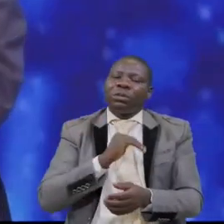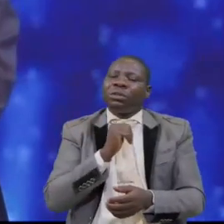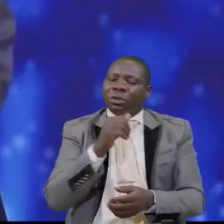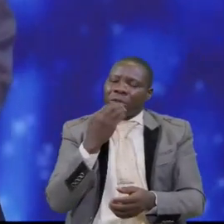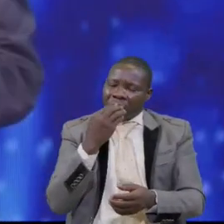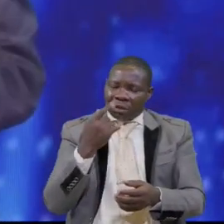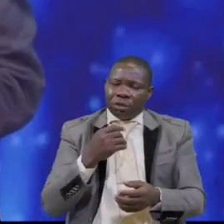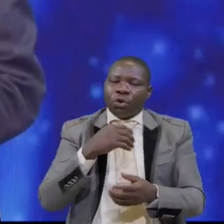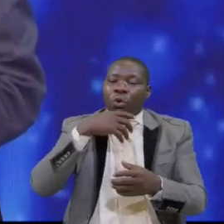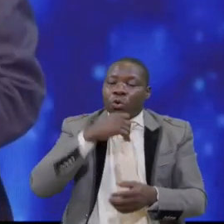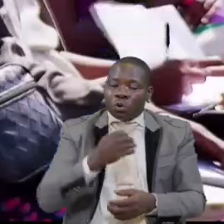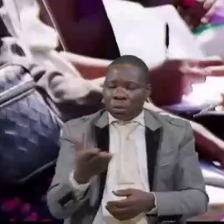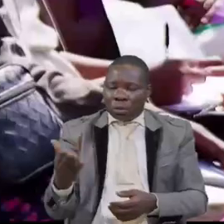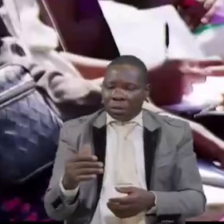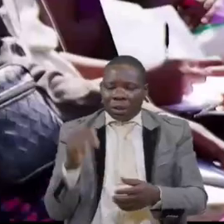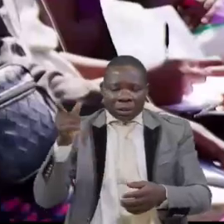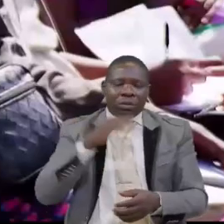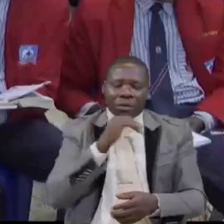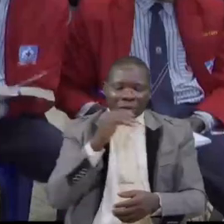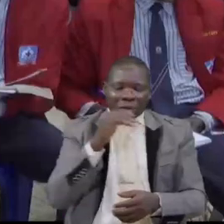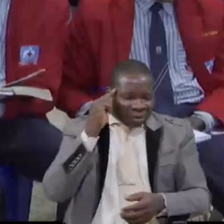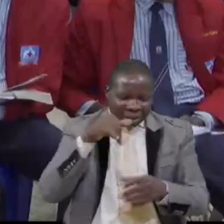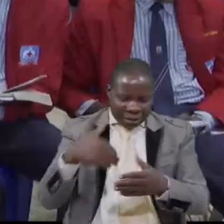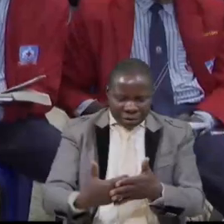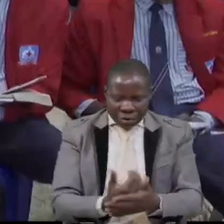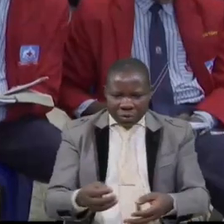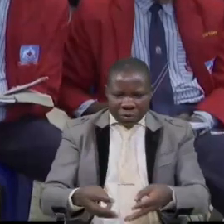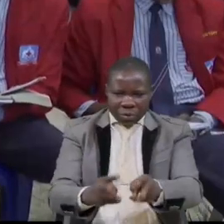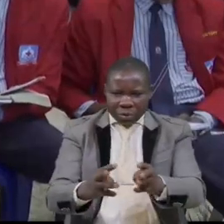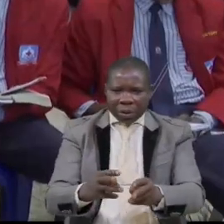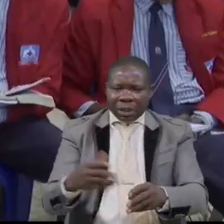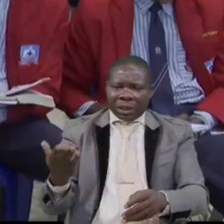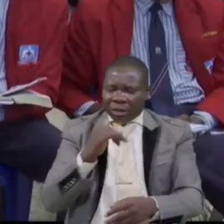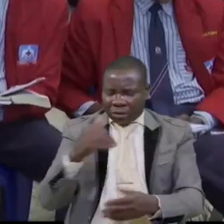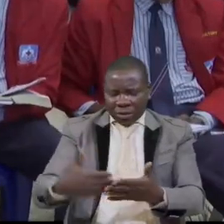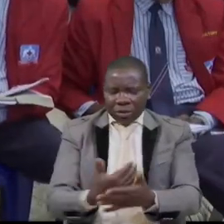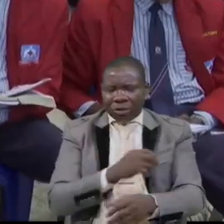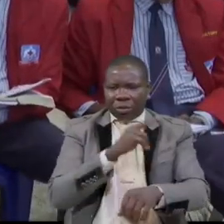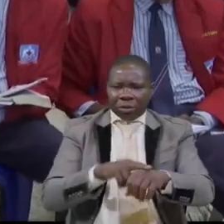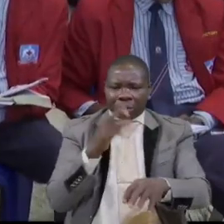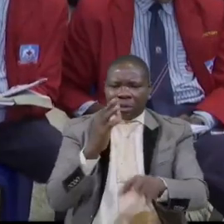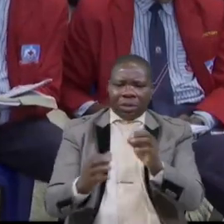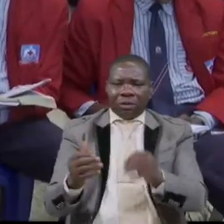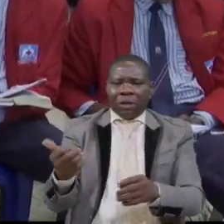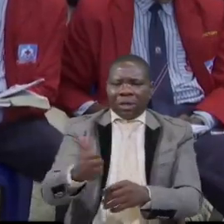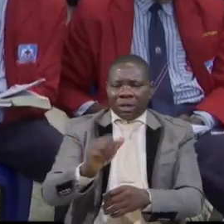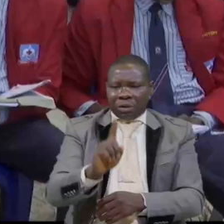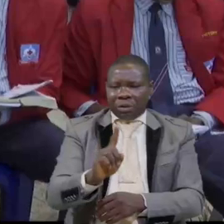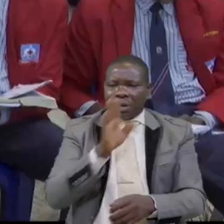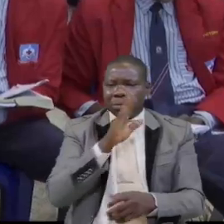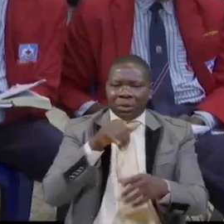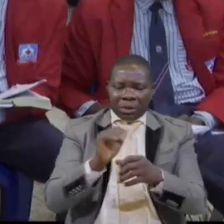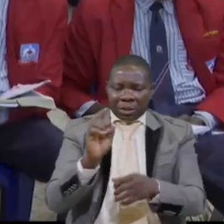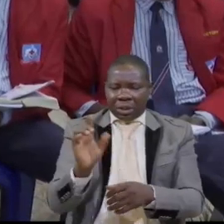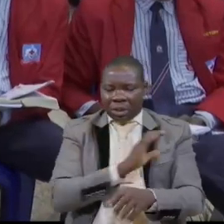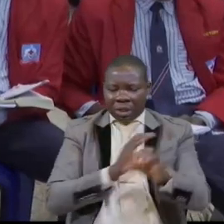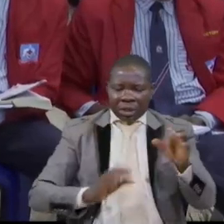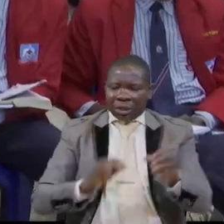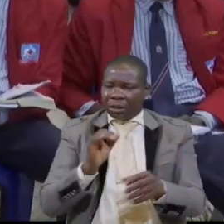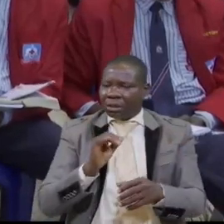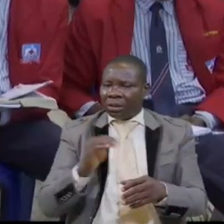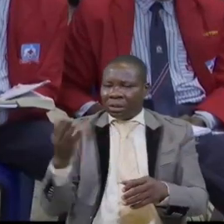pensait pas de l'ancienne manière il y avait une nouvelle nature si quelqu'un en Christ il est une nouvelle créature il a une nouvelle nature les